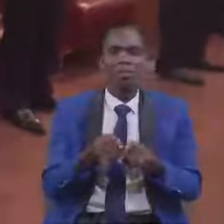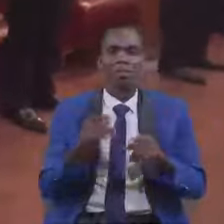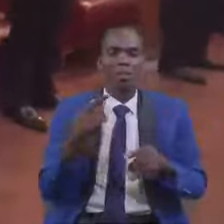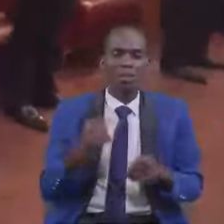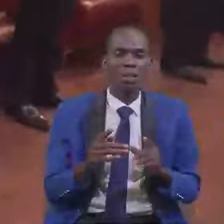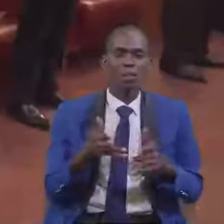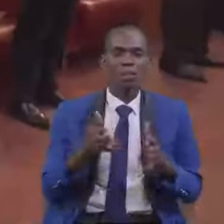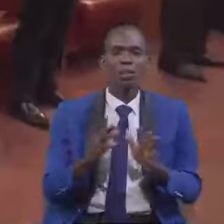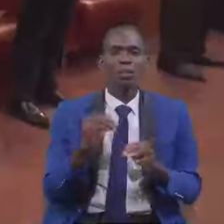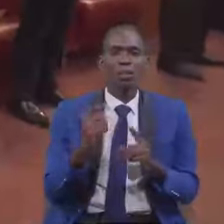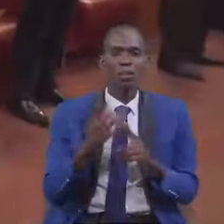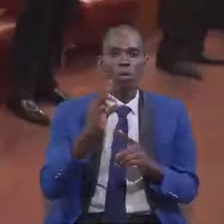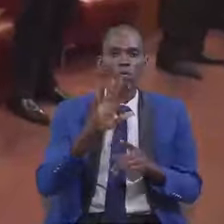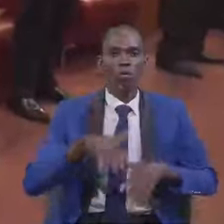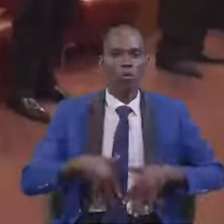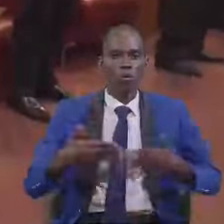confession s'accorde.